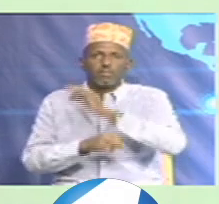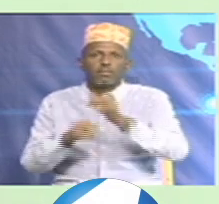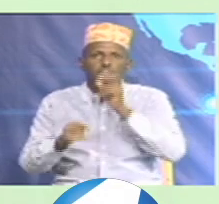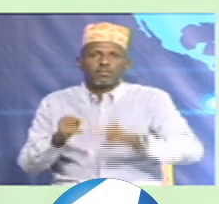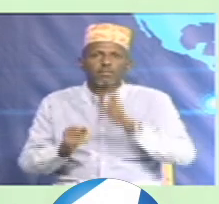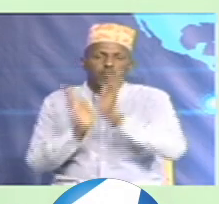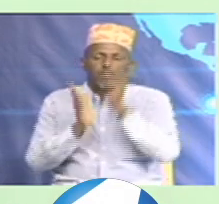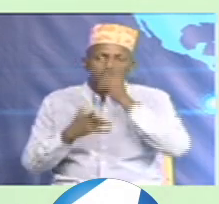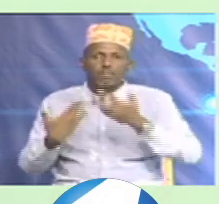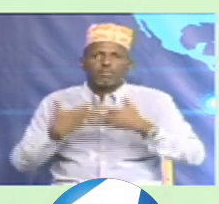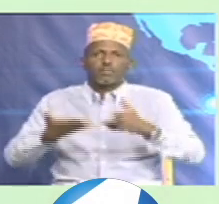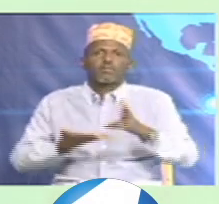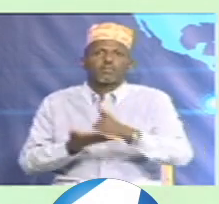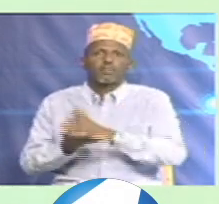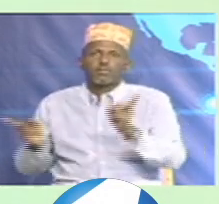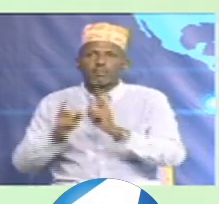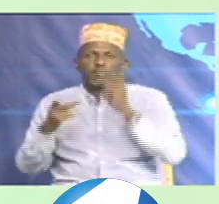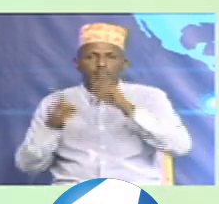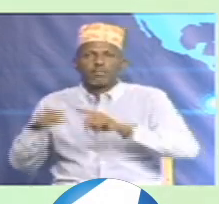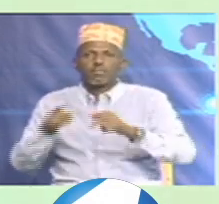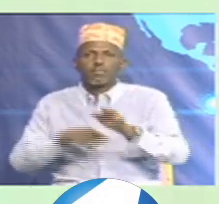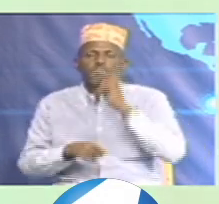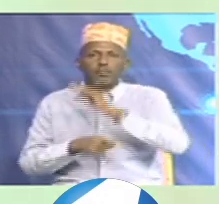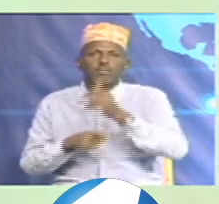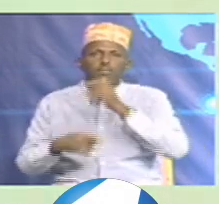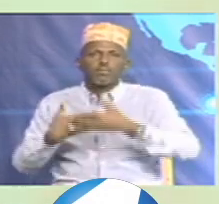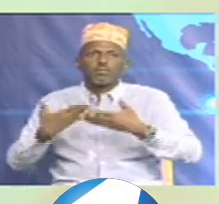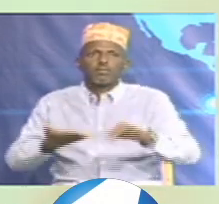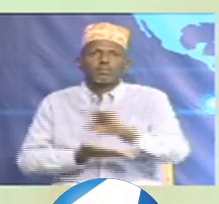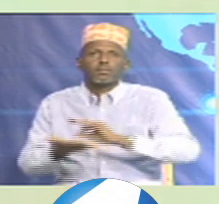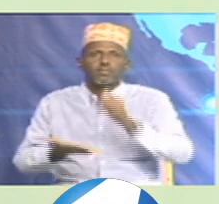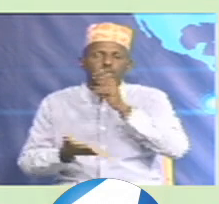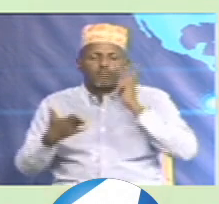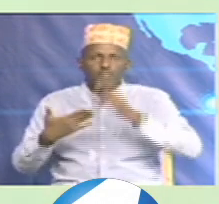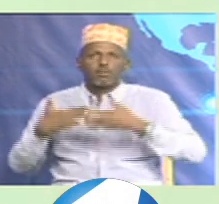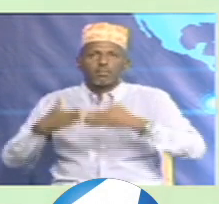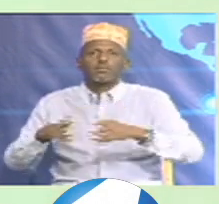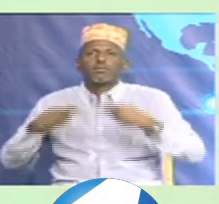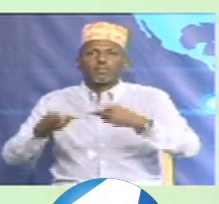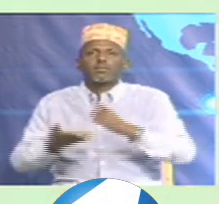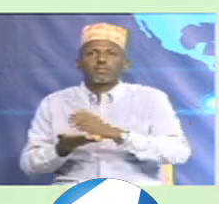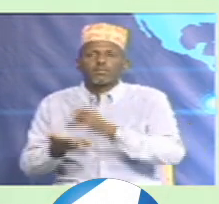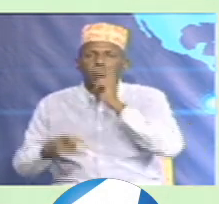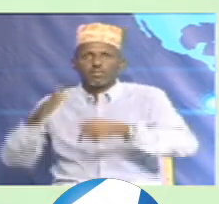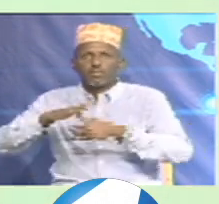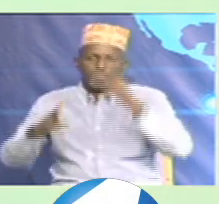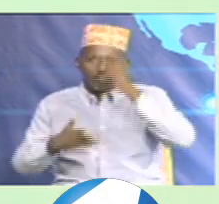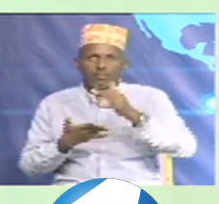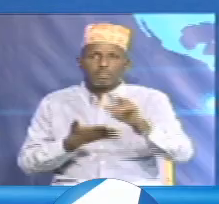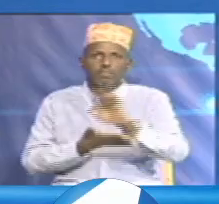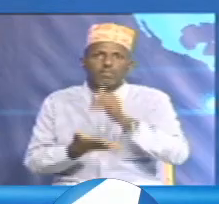société djiboutienne et à lutter contre les inégalités et les discriminations de toutes formes pour l'équité à l'accès à l'éducation.